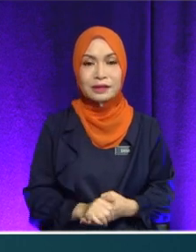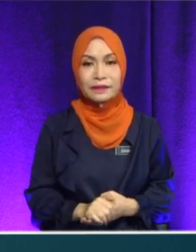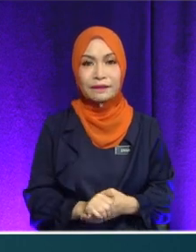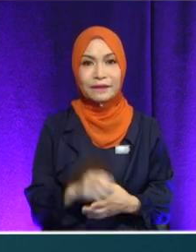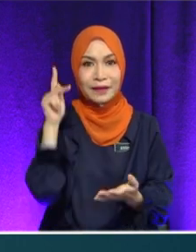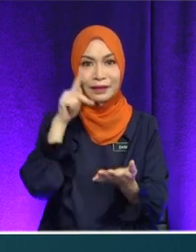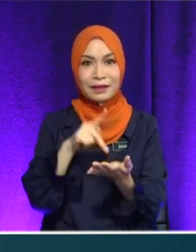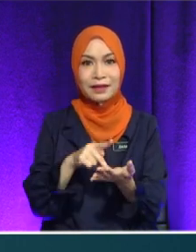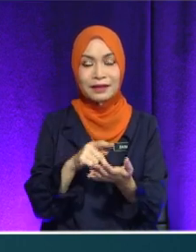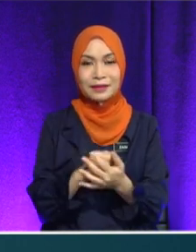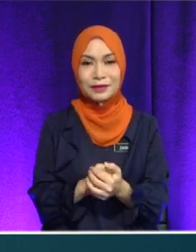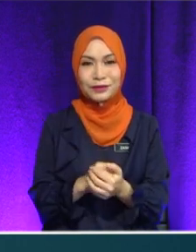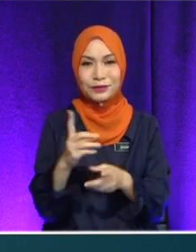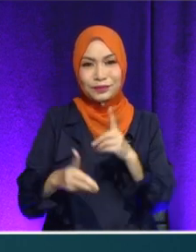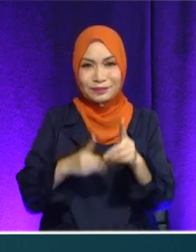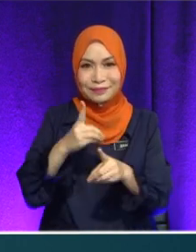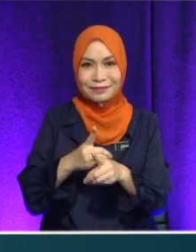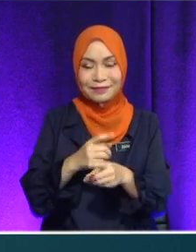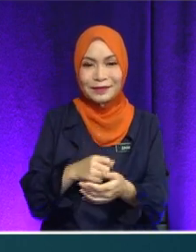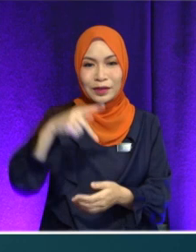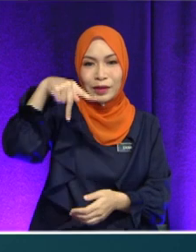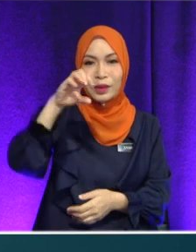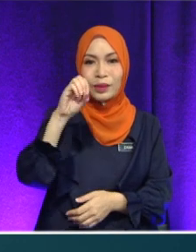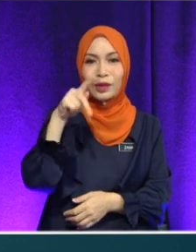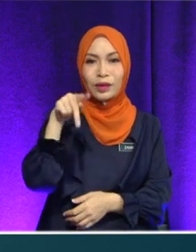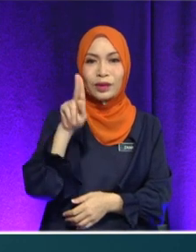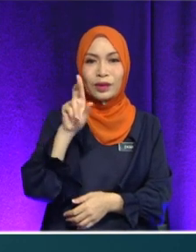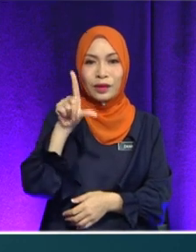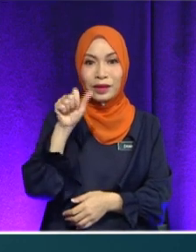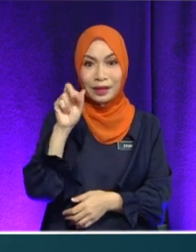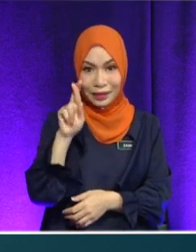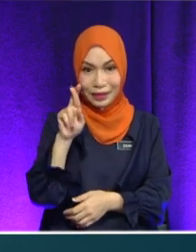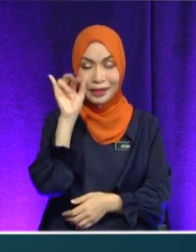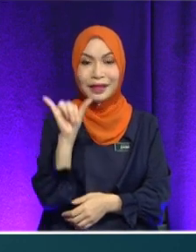iklan yang biasanya menggunakan warna primer warna